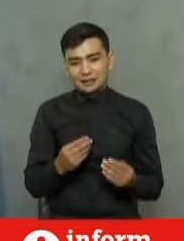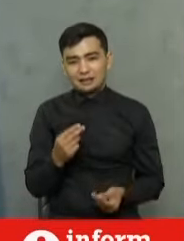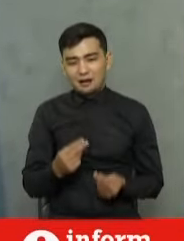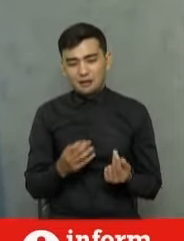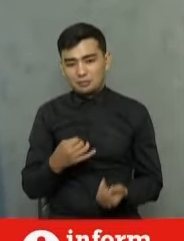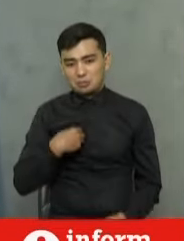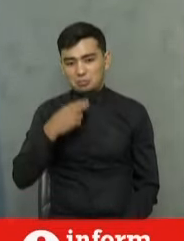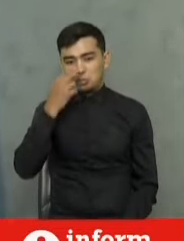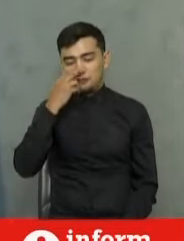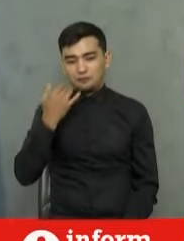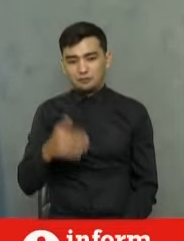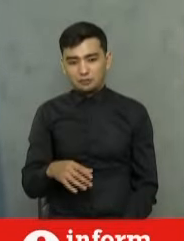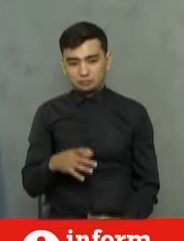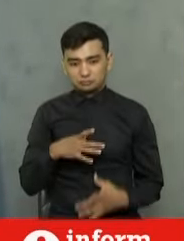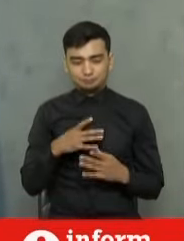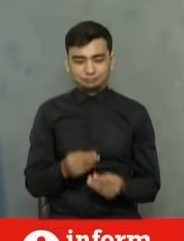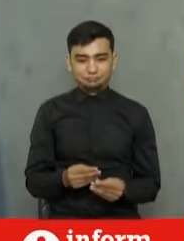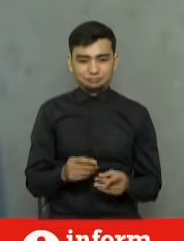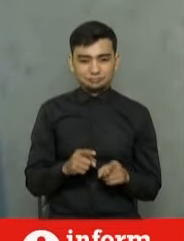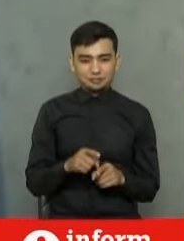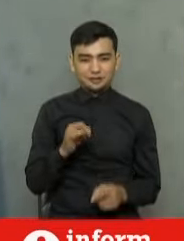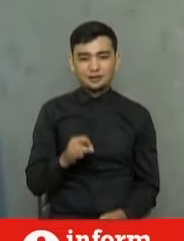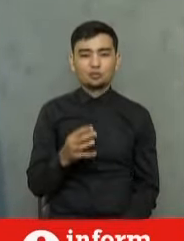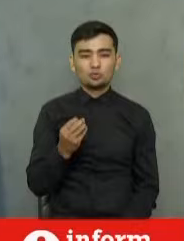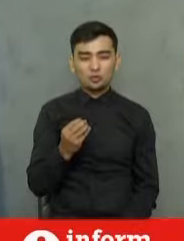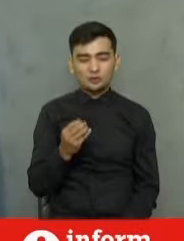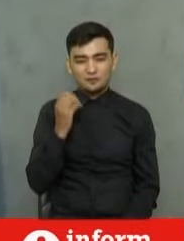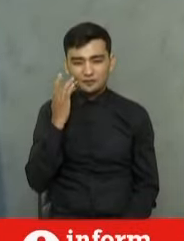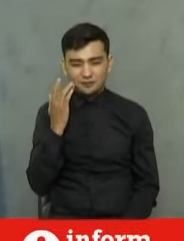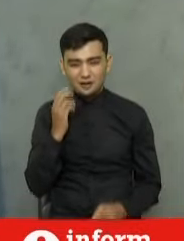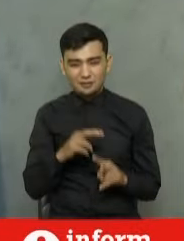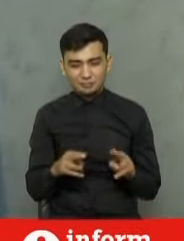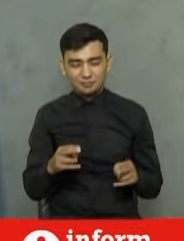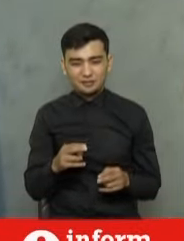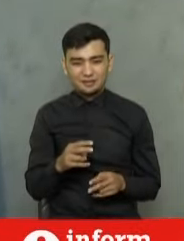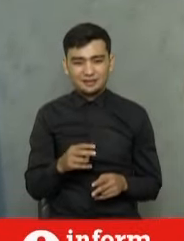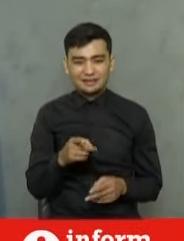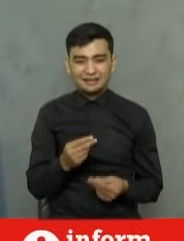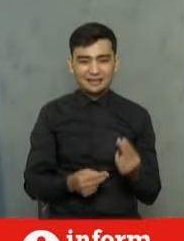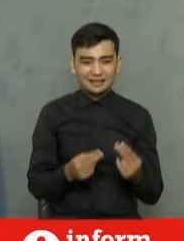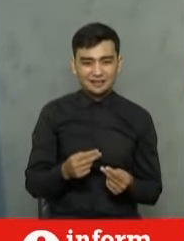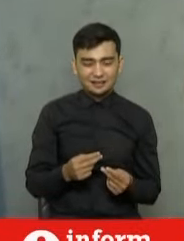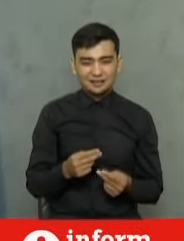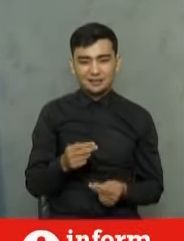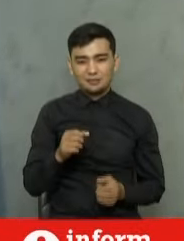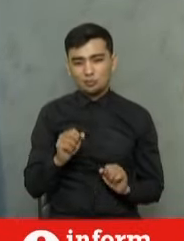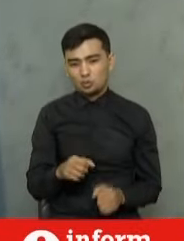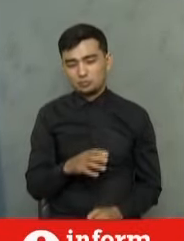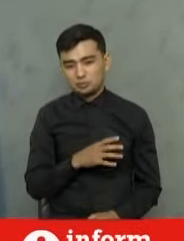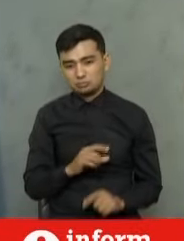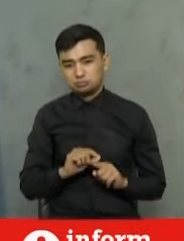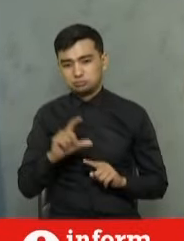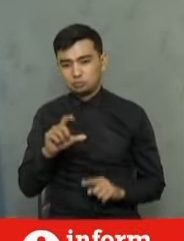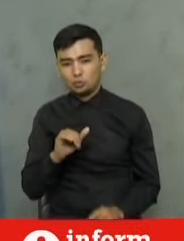получаем привычку стойкую. Кроме того, постоянное взаимодействие с вот этими играми может привести к